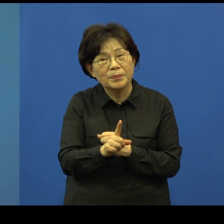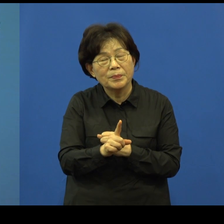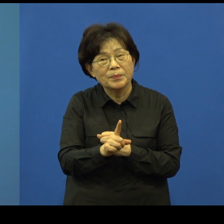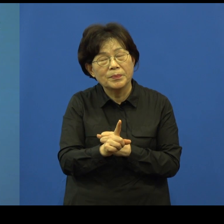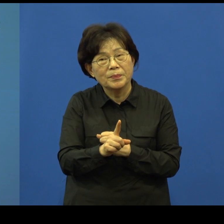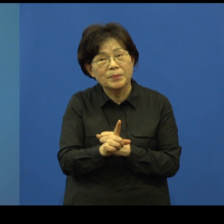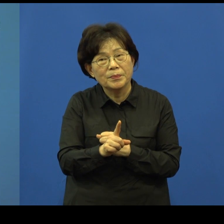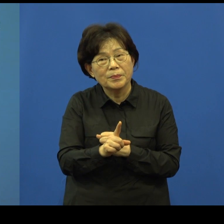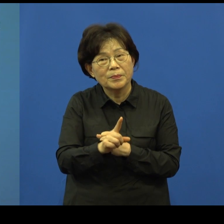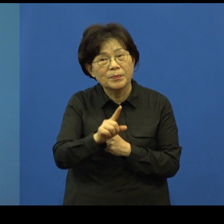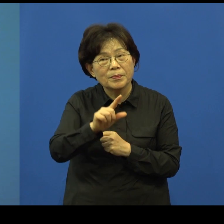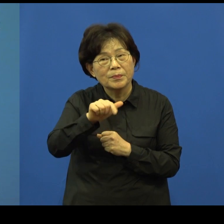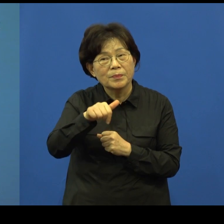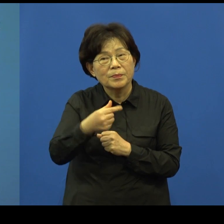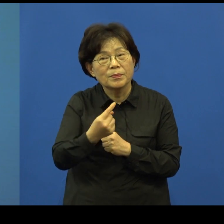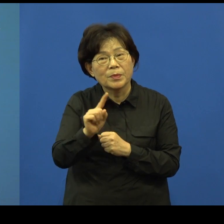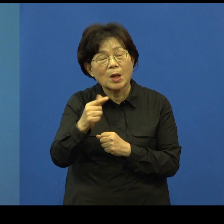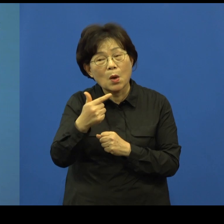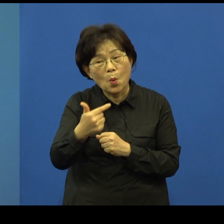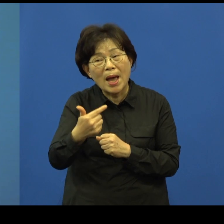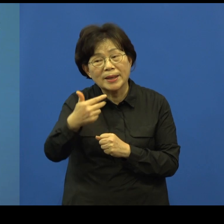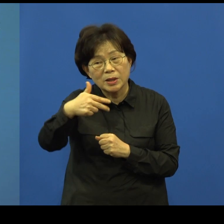때문에 그래요. 관조.